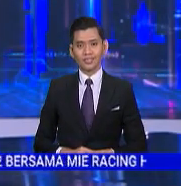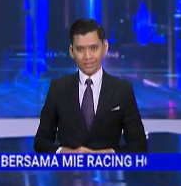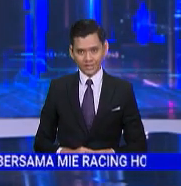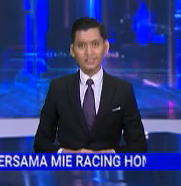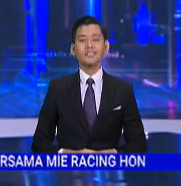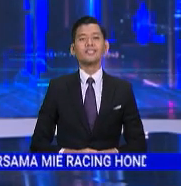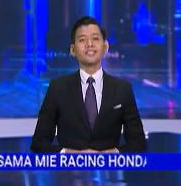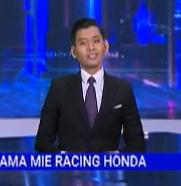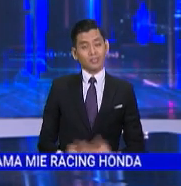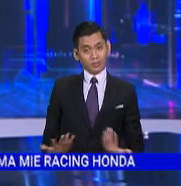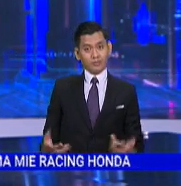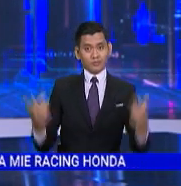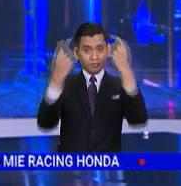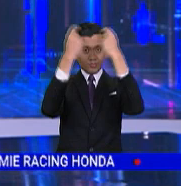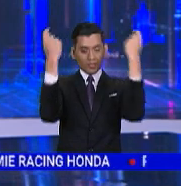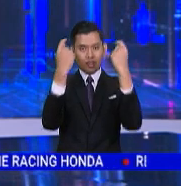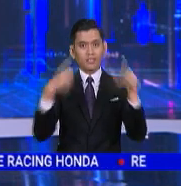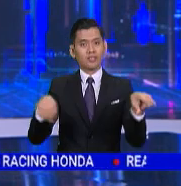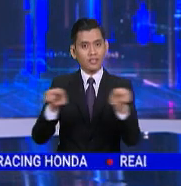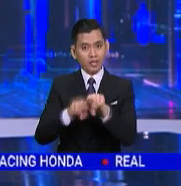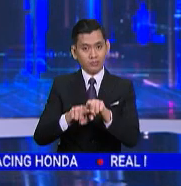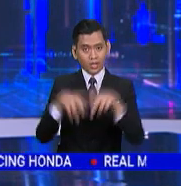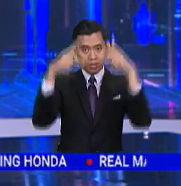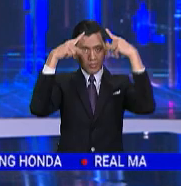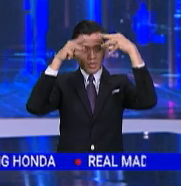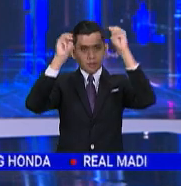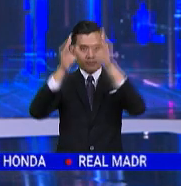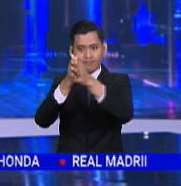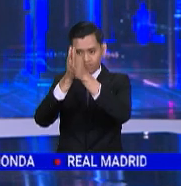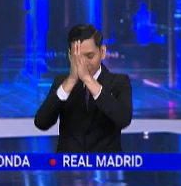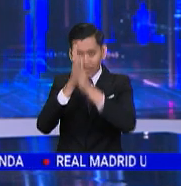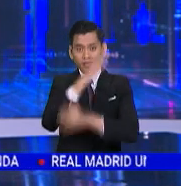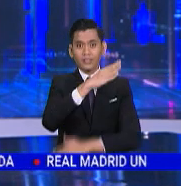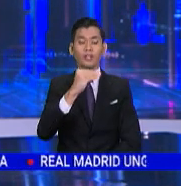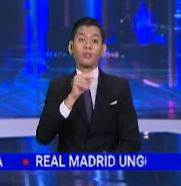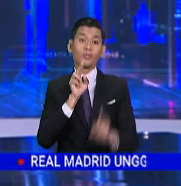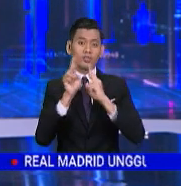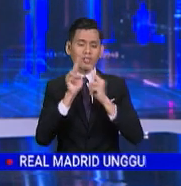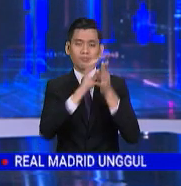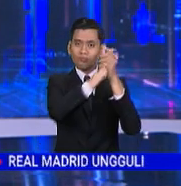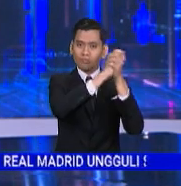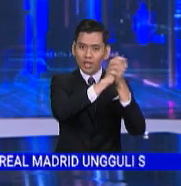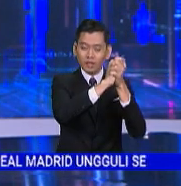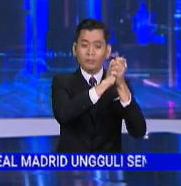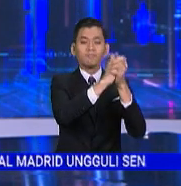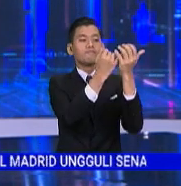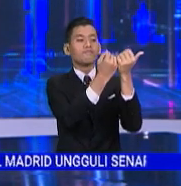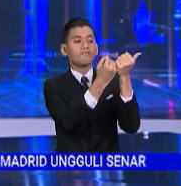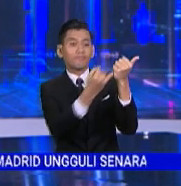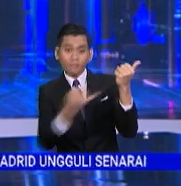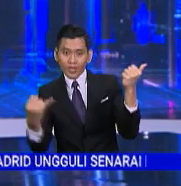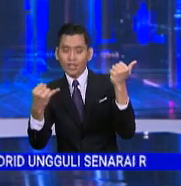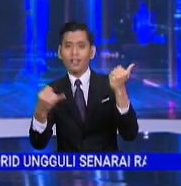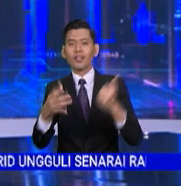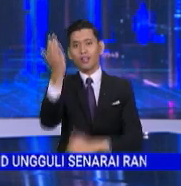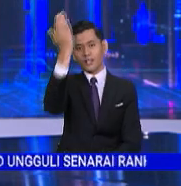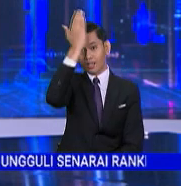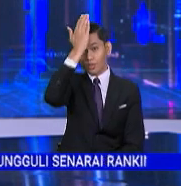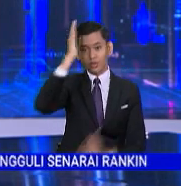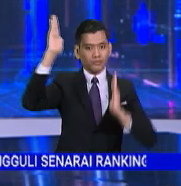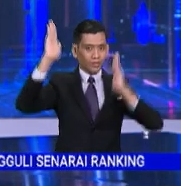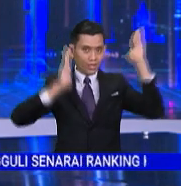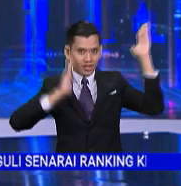Dalam istiadat yang sama, Perdana Menteri merafak sembah tahniah sempena ulang tahun keputeraan rasmi Seri Paduka